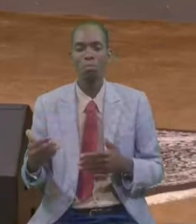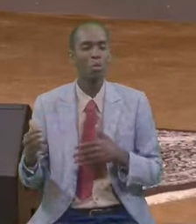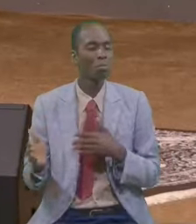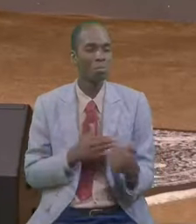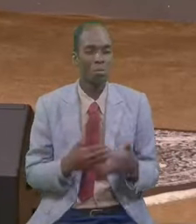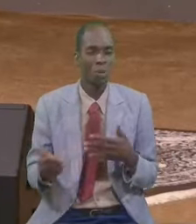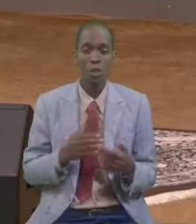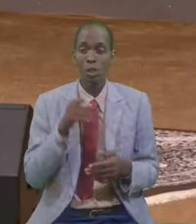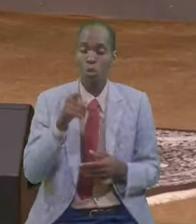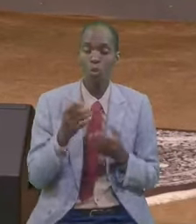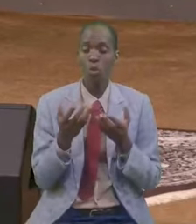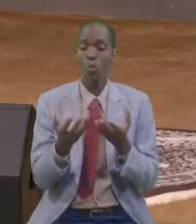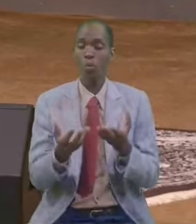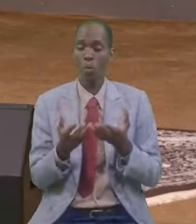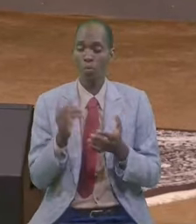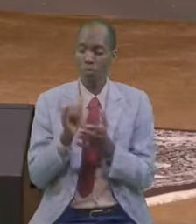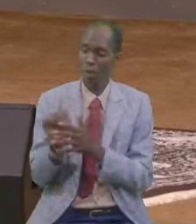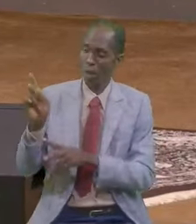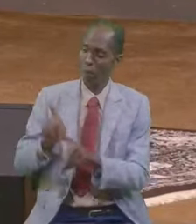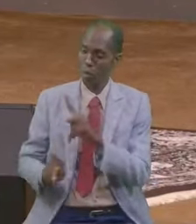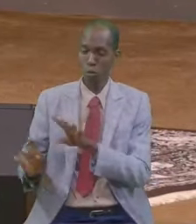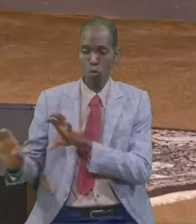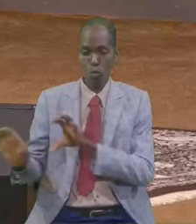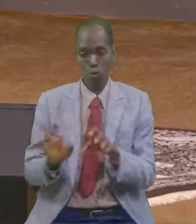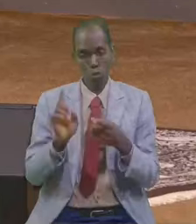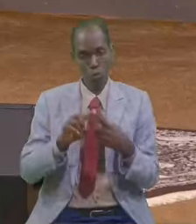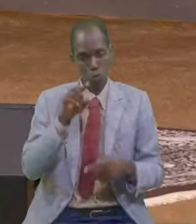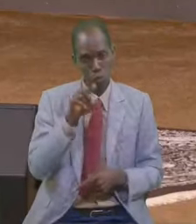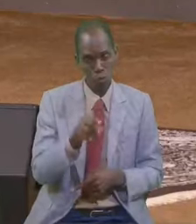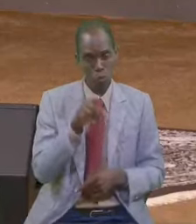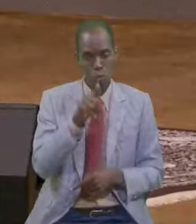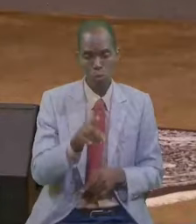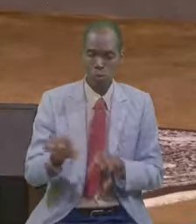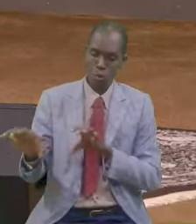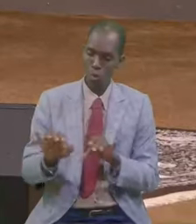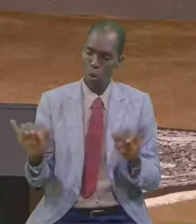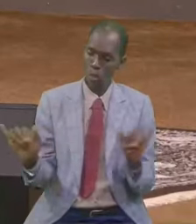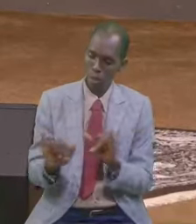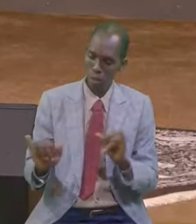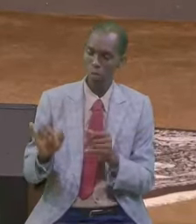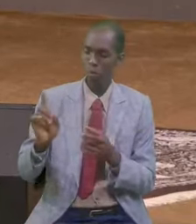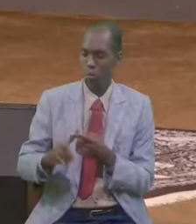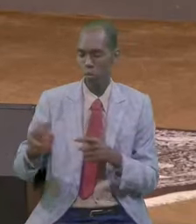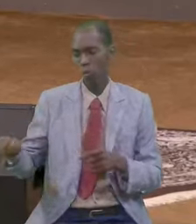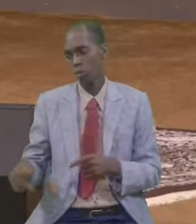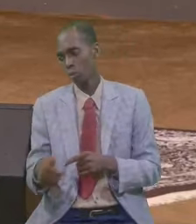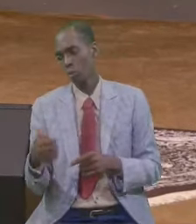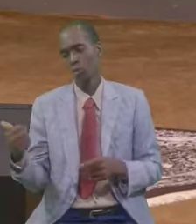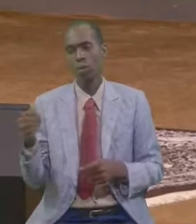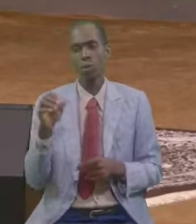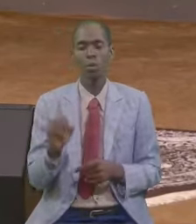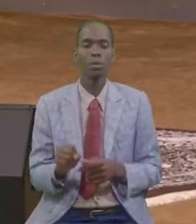tout ce que vous voulez que les hommes fassent pour vous, faites-le de même pour